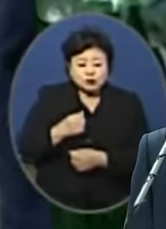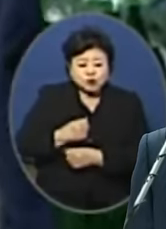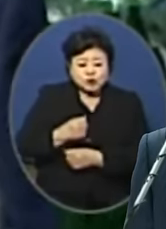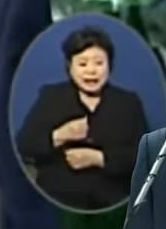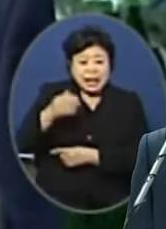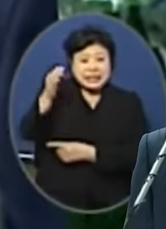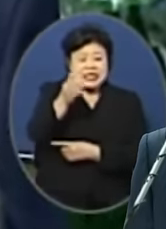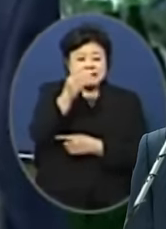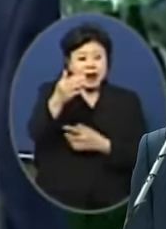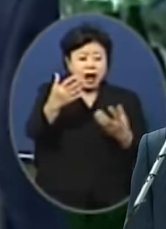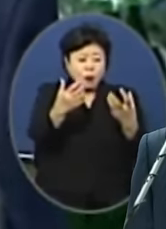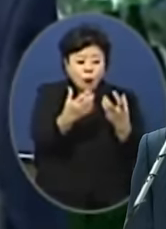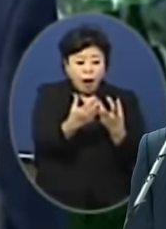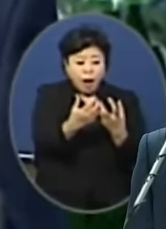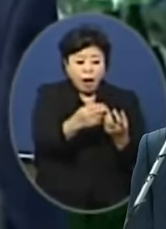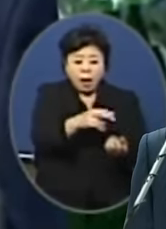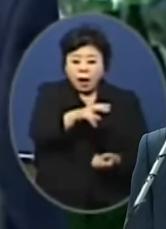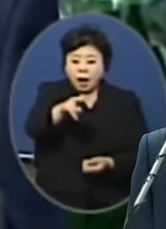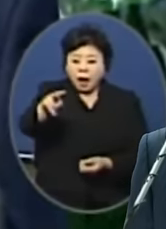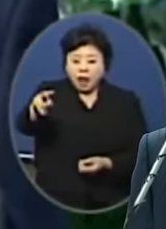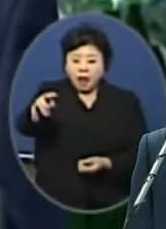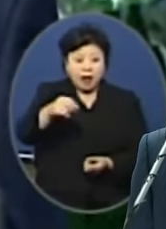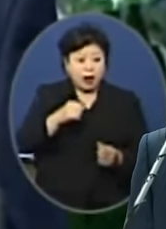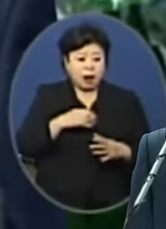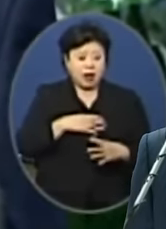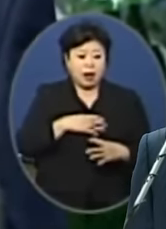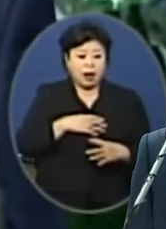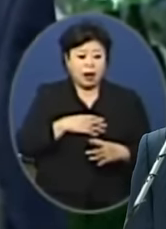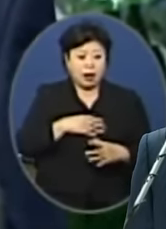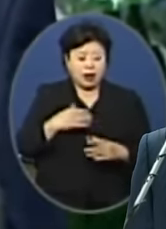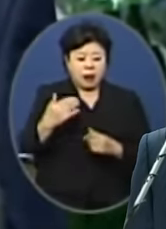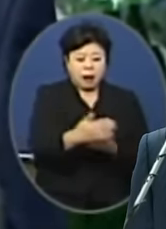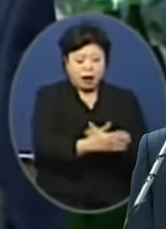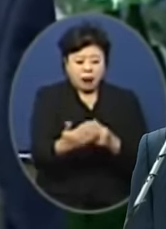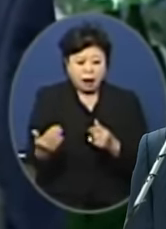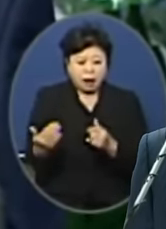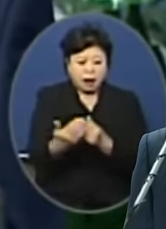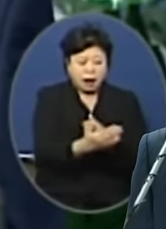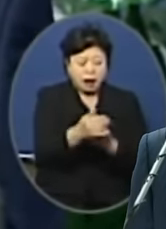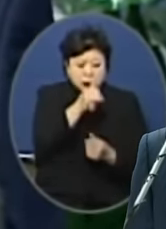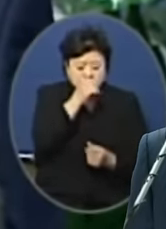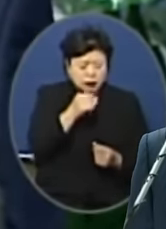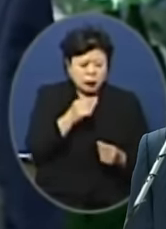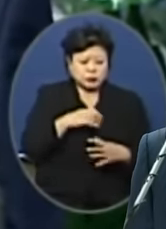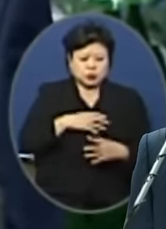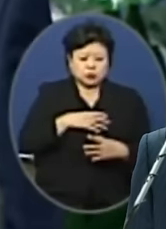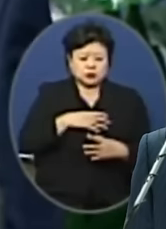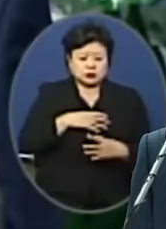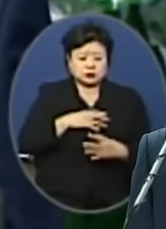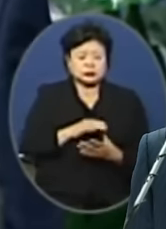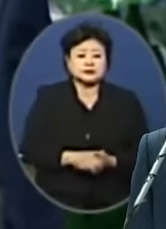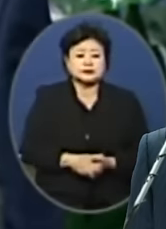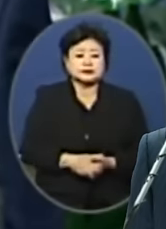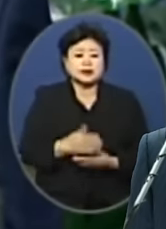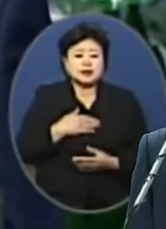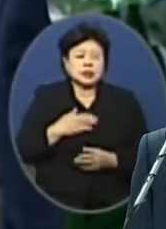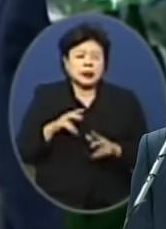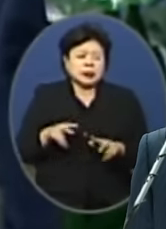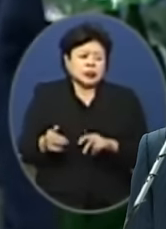깃발이 온 천지에 가득해요. 첩첩이 둘러싸였었습니다. 그러니까 이제는